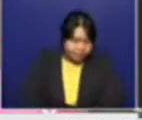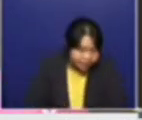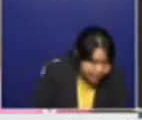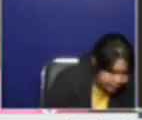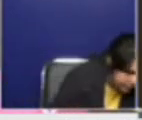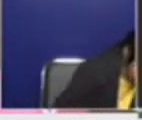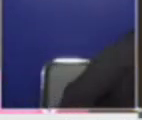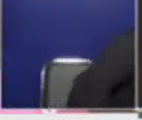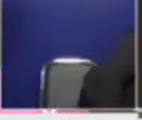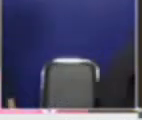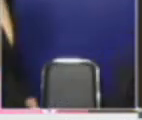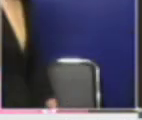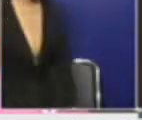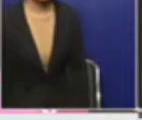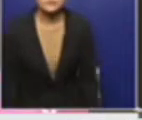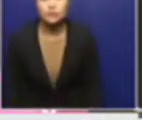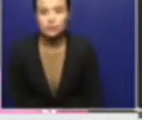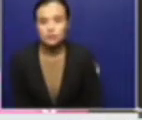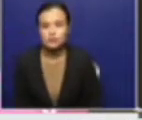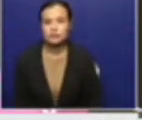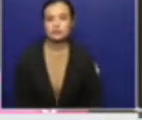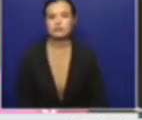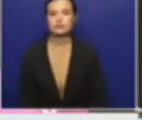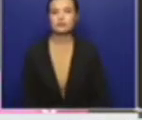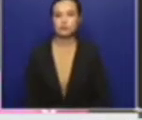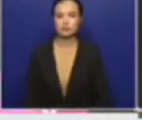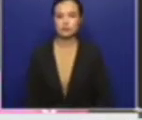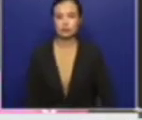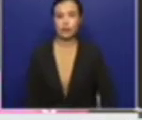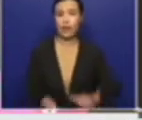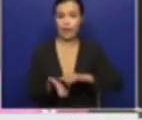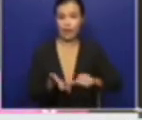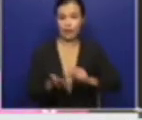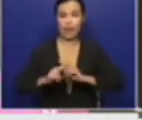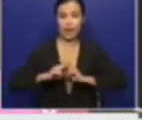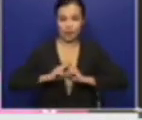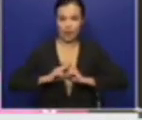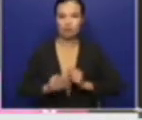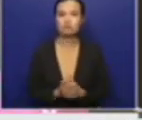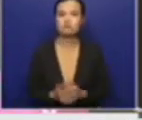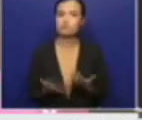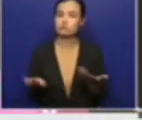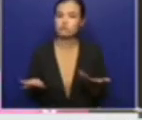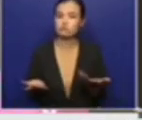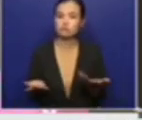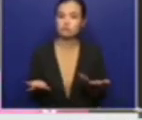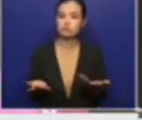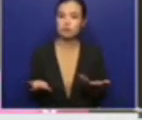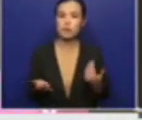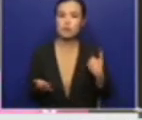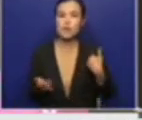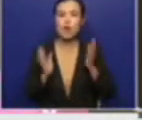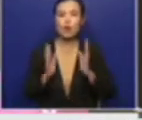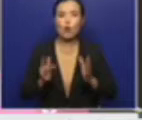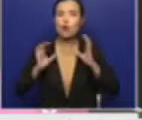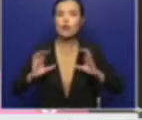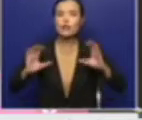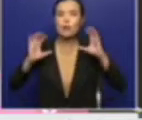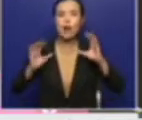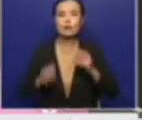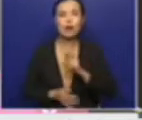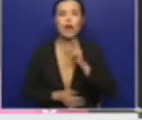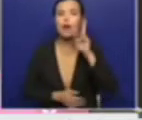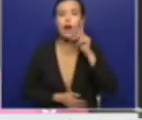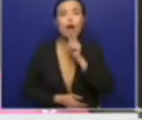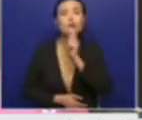ให้ท่านได้ทราบแล้วท่านก็จะได้แก้เองถ้าไม่อย่างนั้นก็อาจจะมีคนในรัฐบาลออกมาให้สัมภาษณ์เวลานักข่าวถ